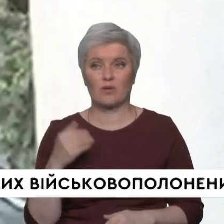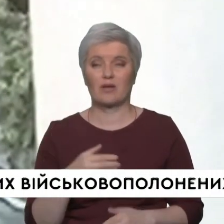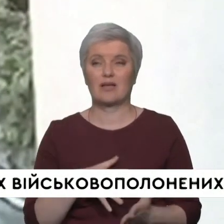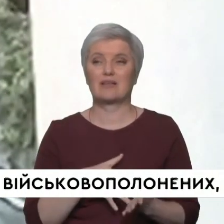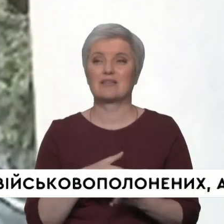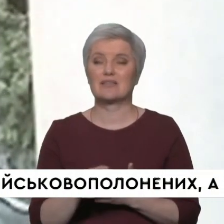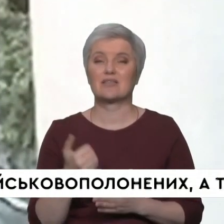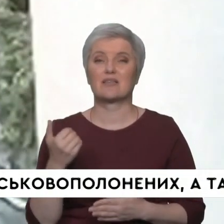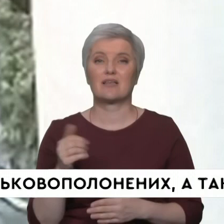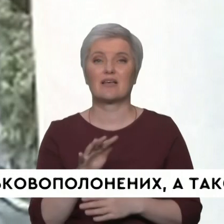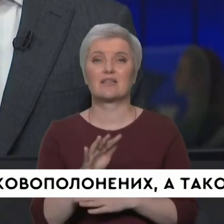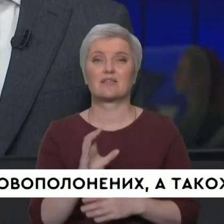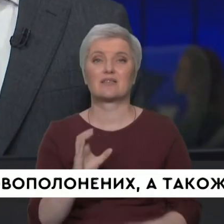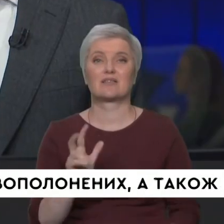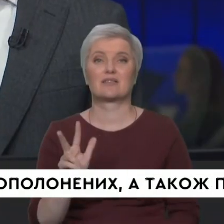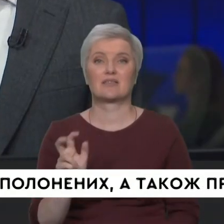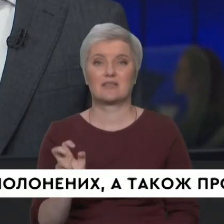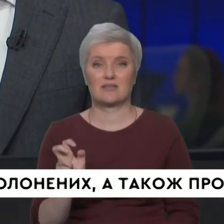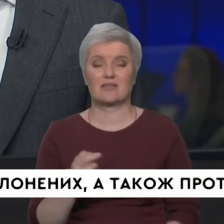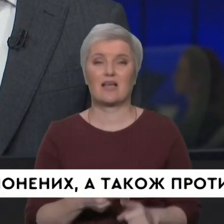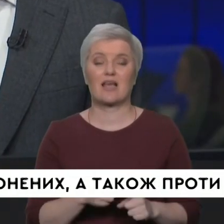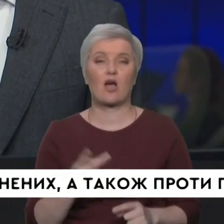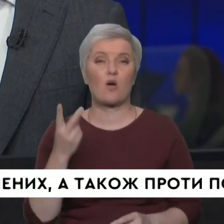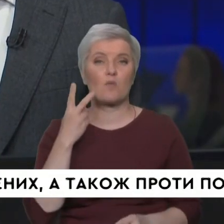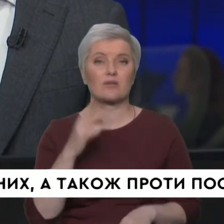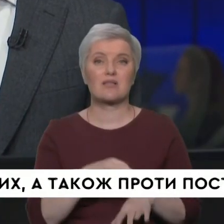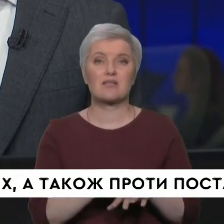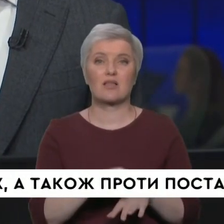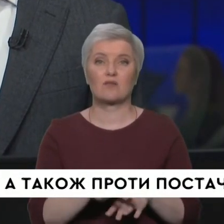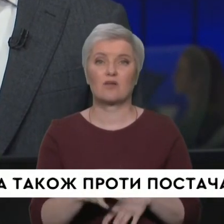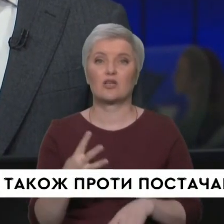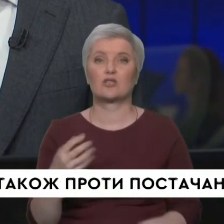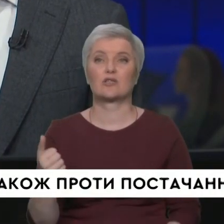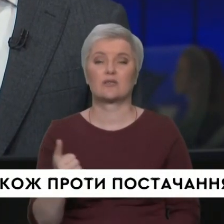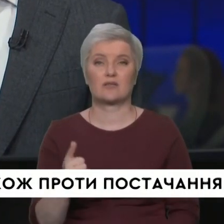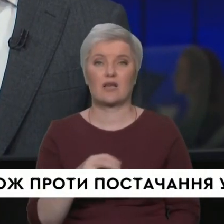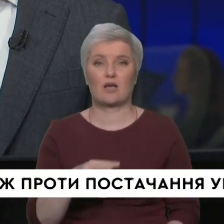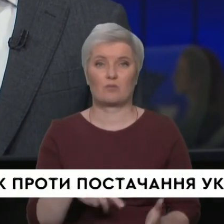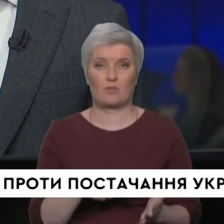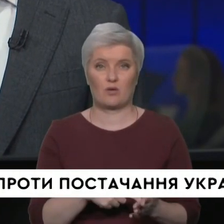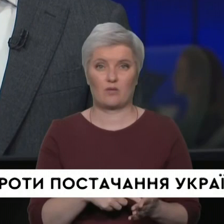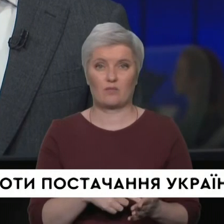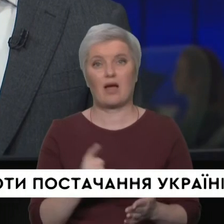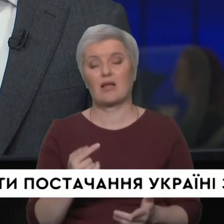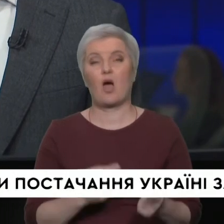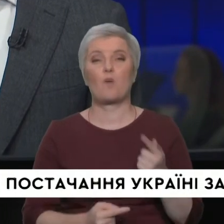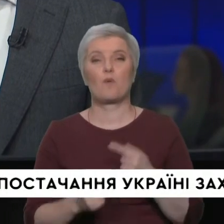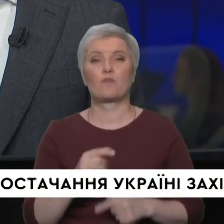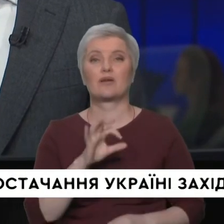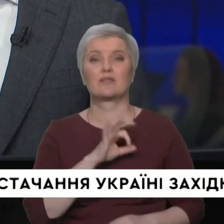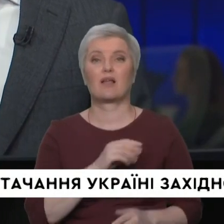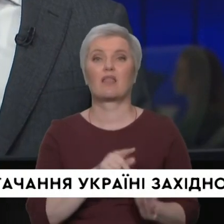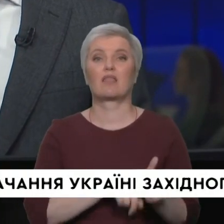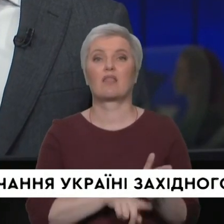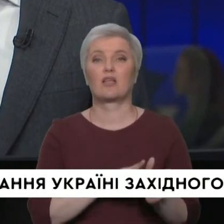знищили їхні системи С-300, якими вони постійно тероризували 4 тижні в Миколаїві, повернулися до практики застосування більш